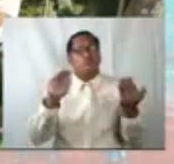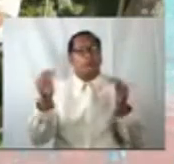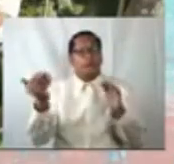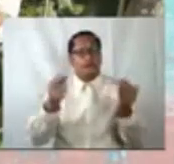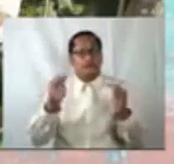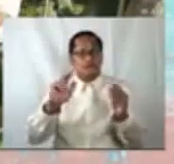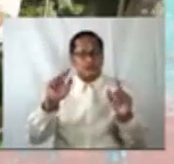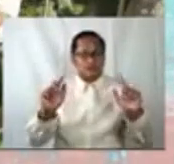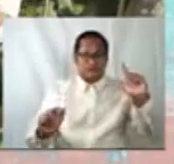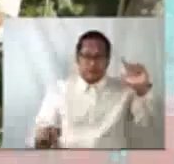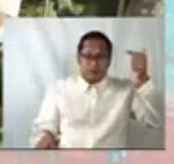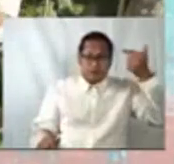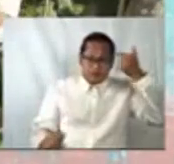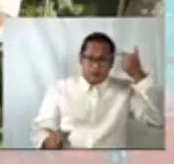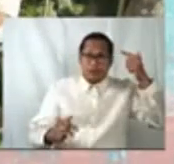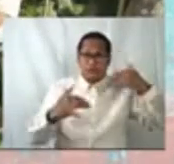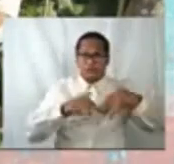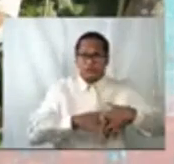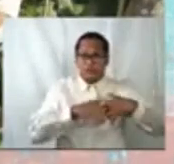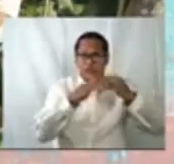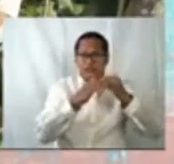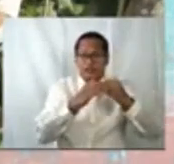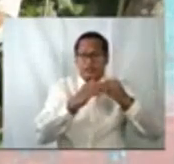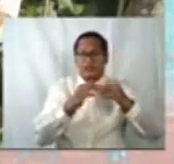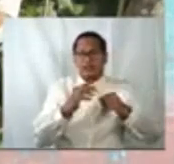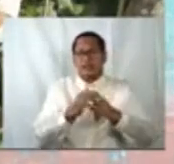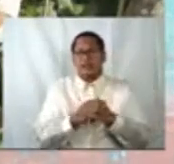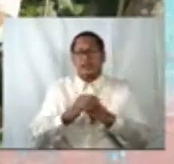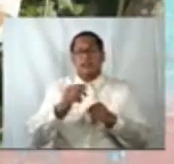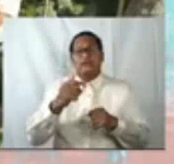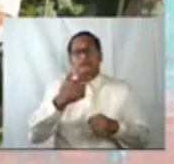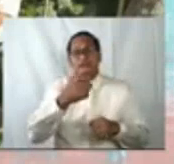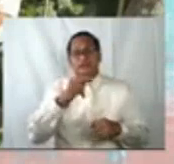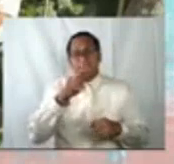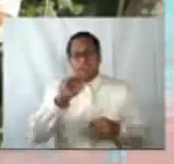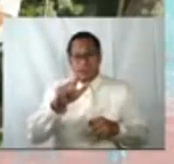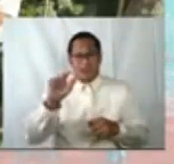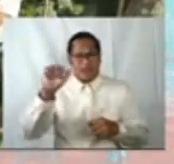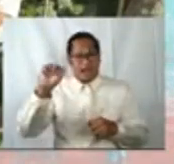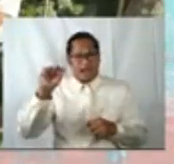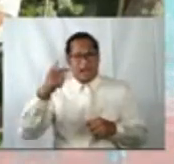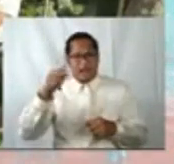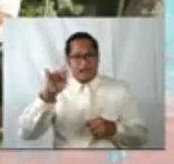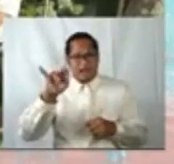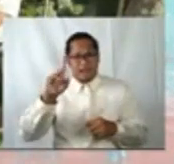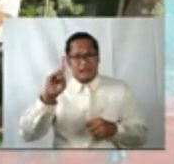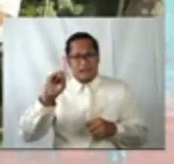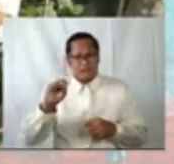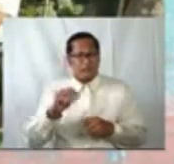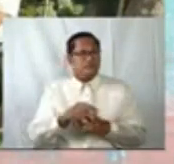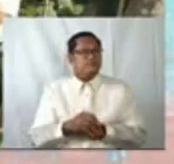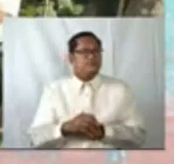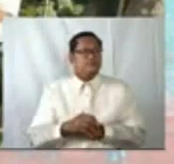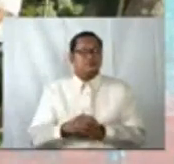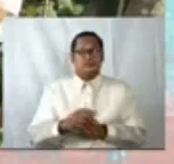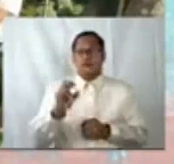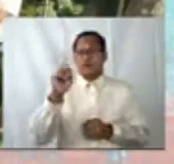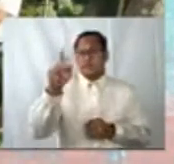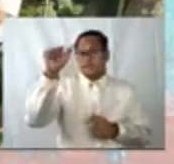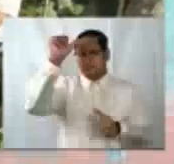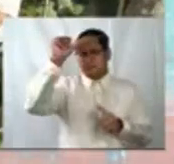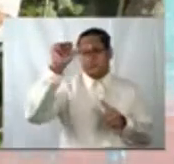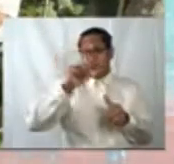pamahalaang itinatag ni General Emilio Aguinaldo? Tandaan natin na yung pamahalaan